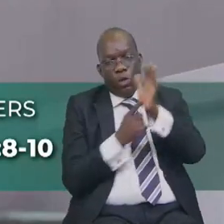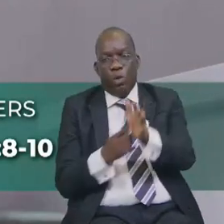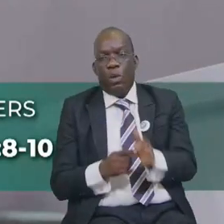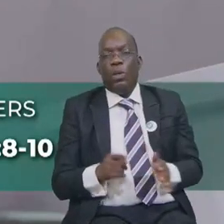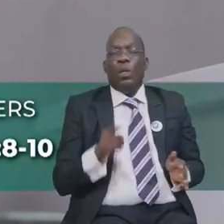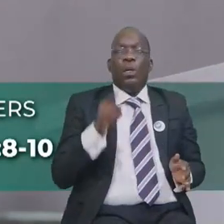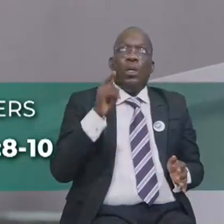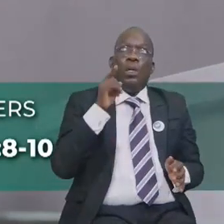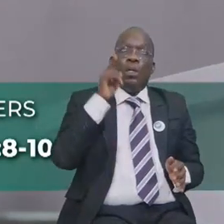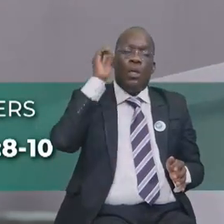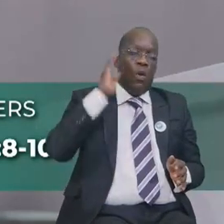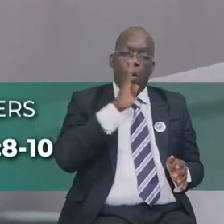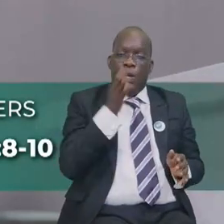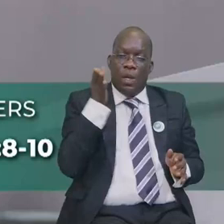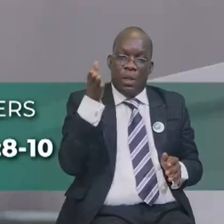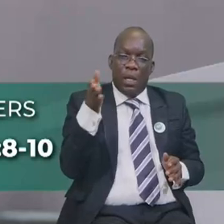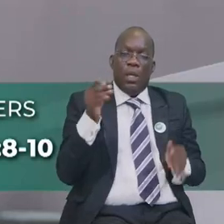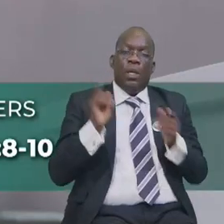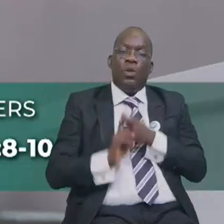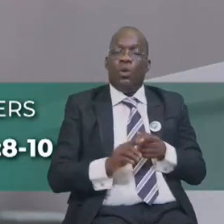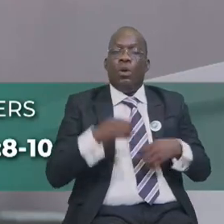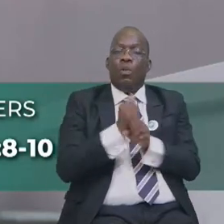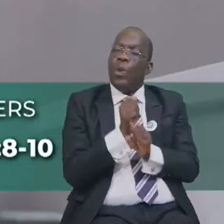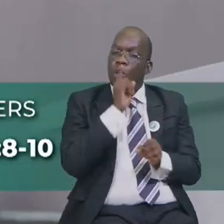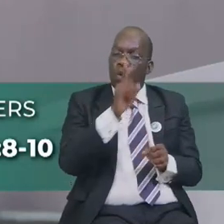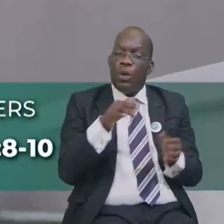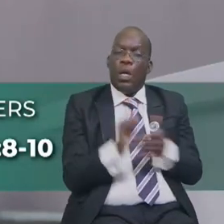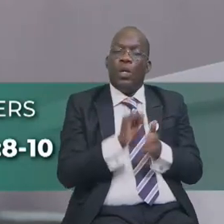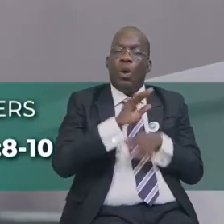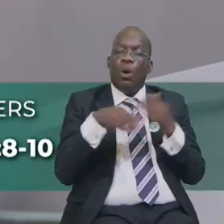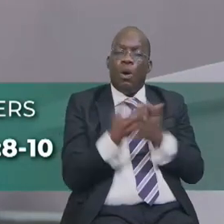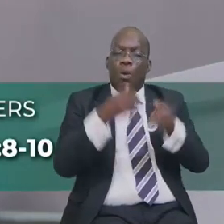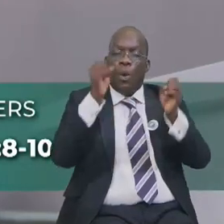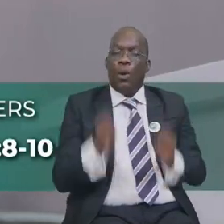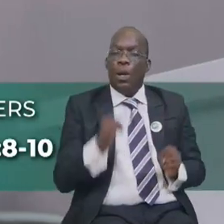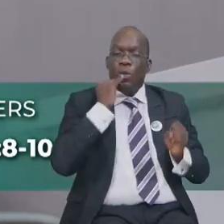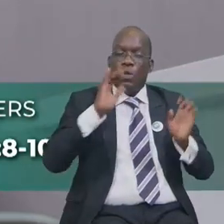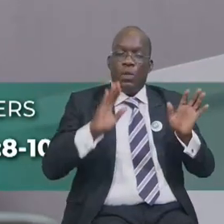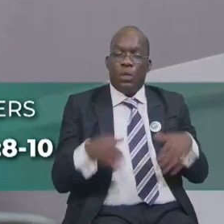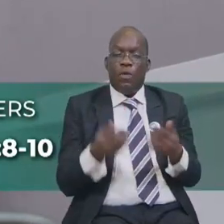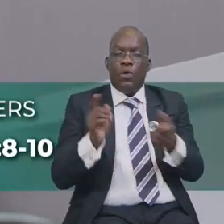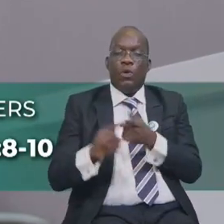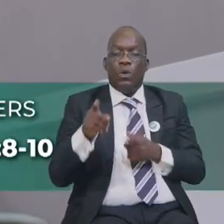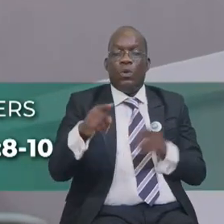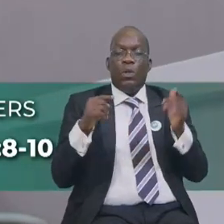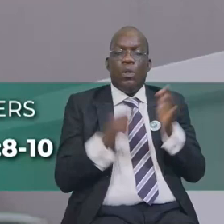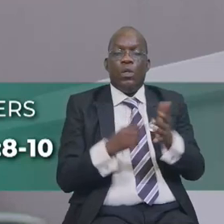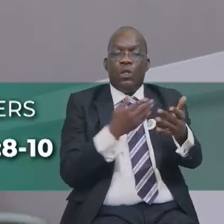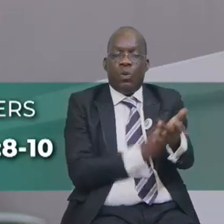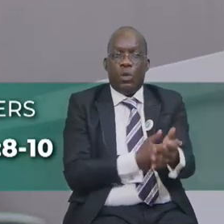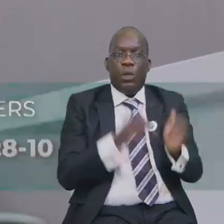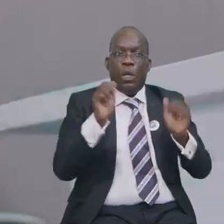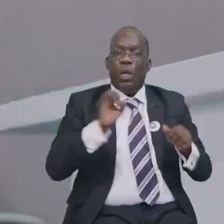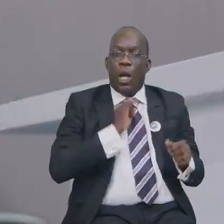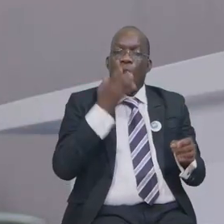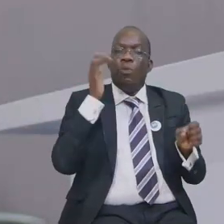là pour être sûr que toute puissance t'est donnée. Et ce matin, est-ce que je peux te rassurer?